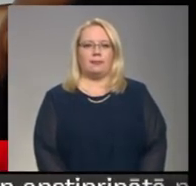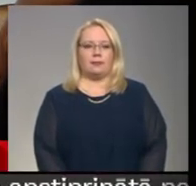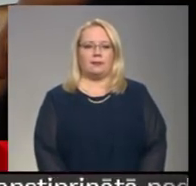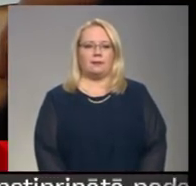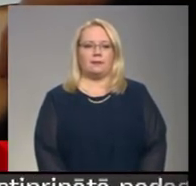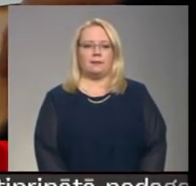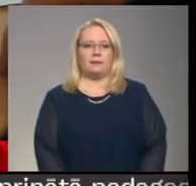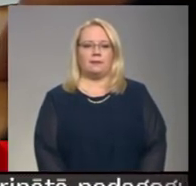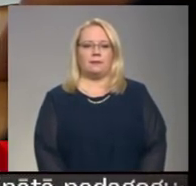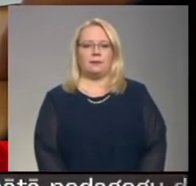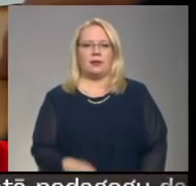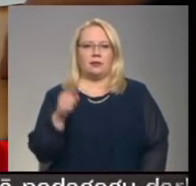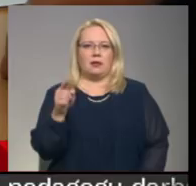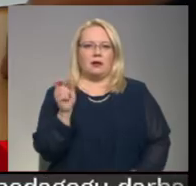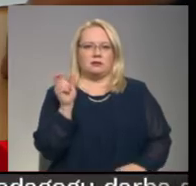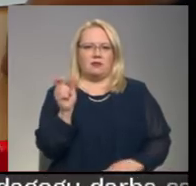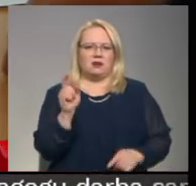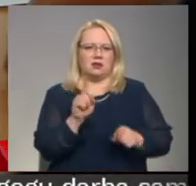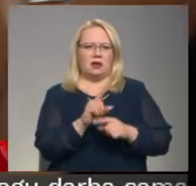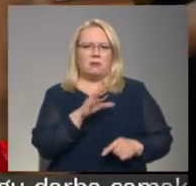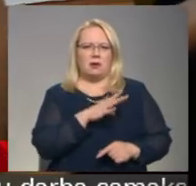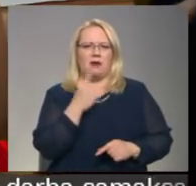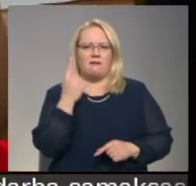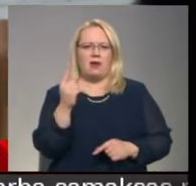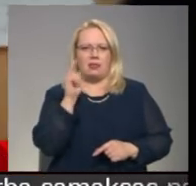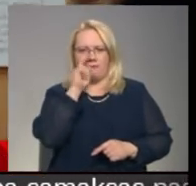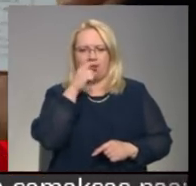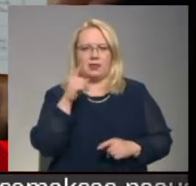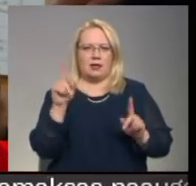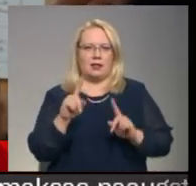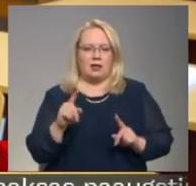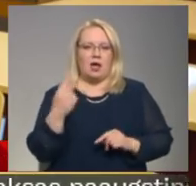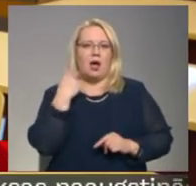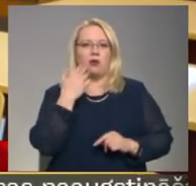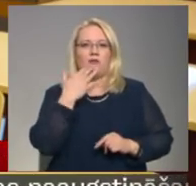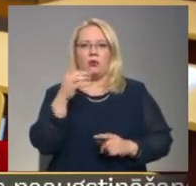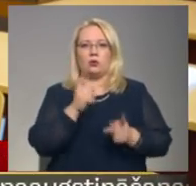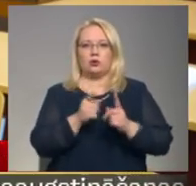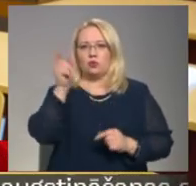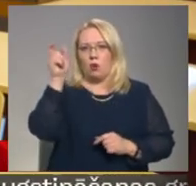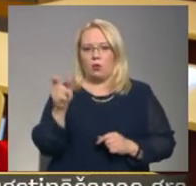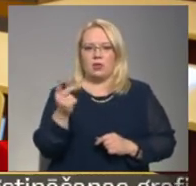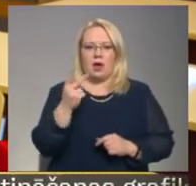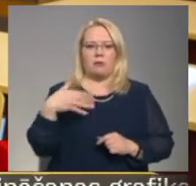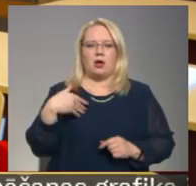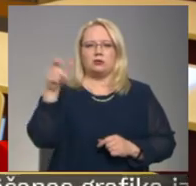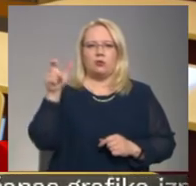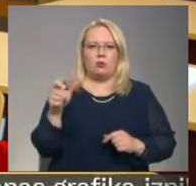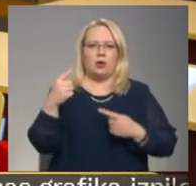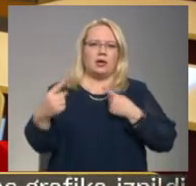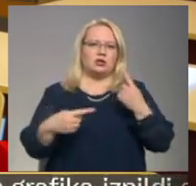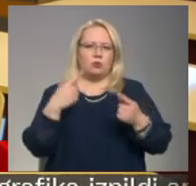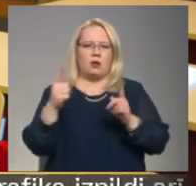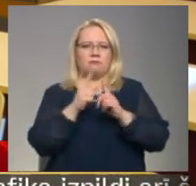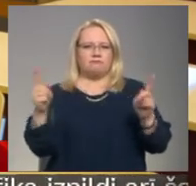Interel pass, kas arī bija, man liekas, viena viltīga lieta. Angļu valodas skolotāja ar skolnieku Elvi Groskopu pārunā tulkoto